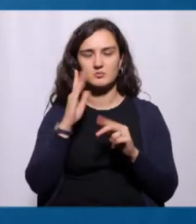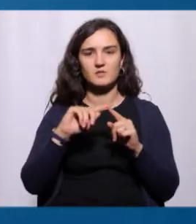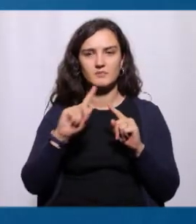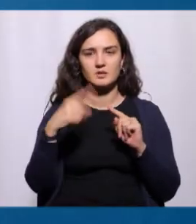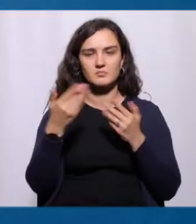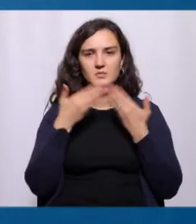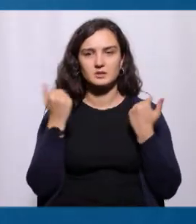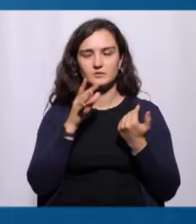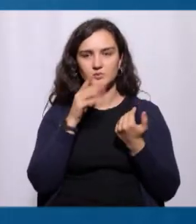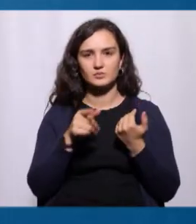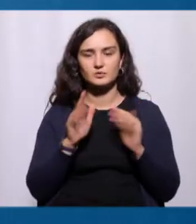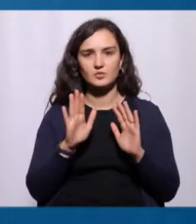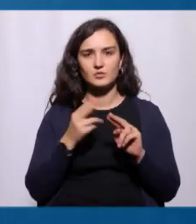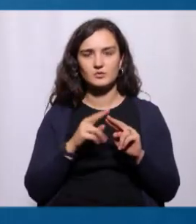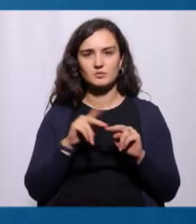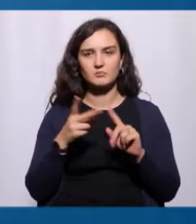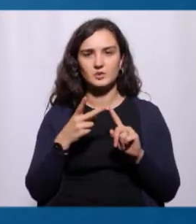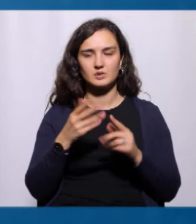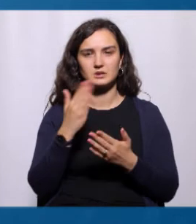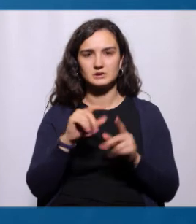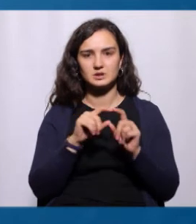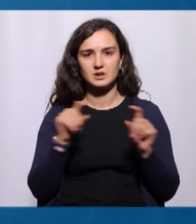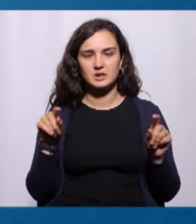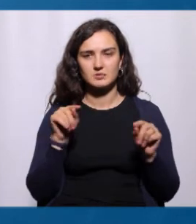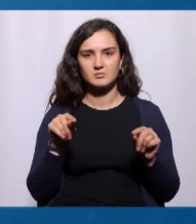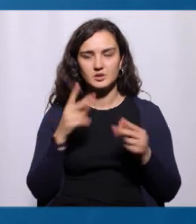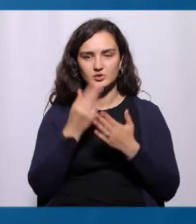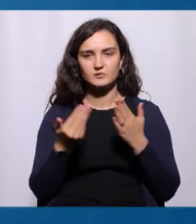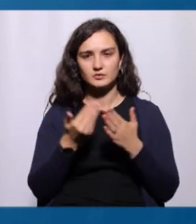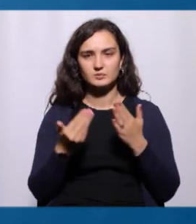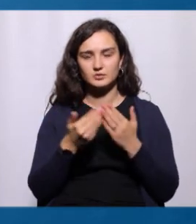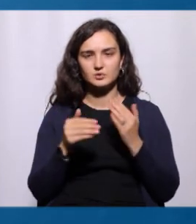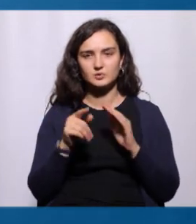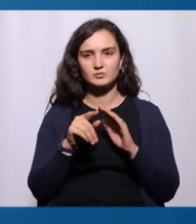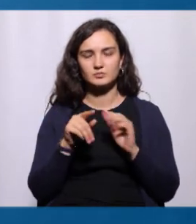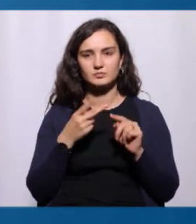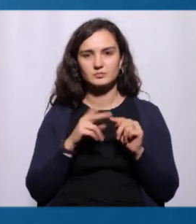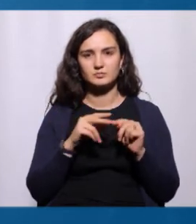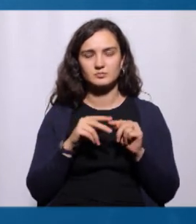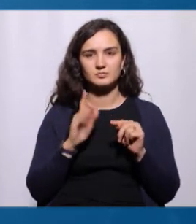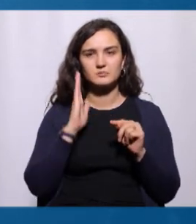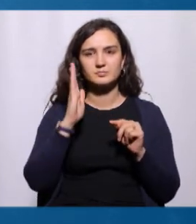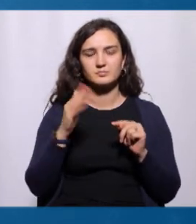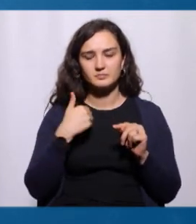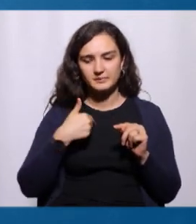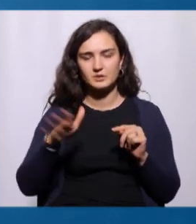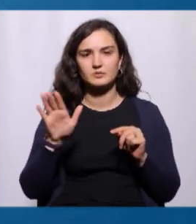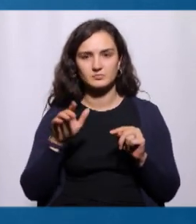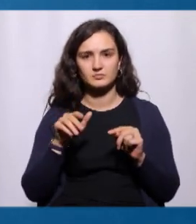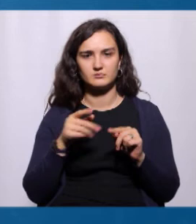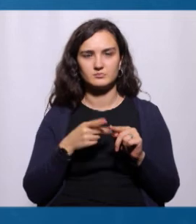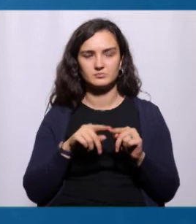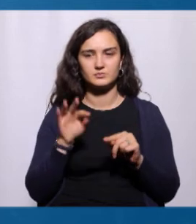მომავალ მარტივ დროს, ხოლო მეორე წინადადება კი აშვენებს კონსტრუქციას be going to.